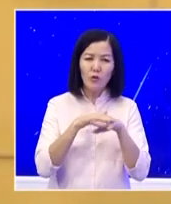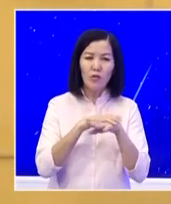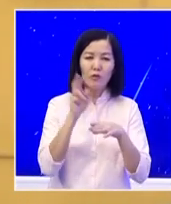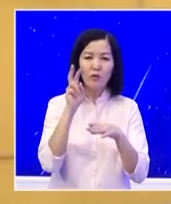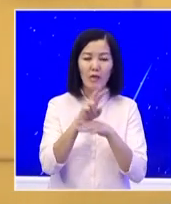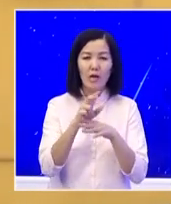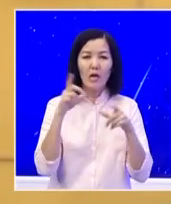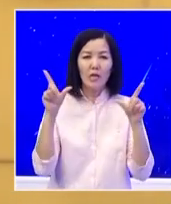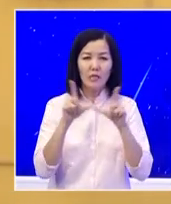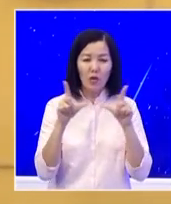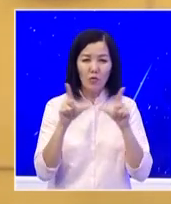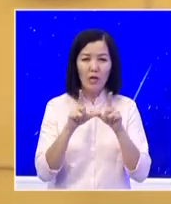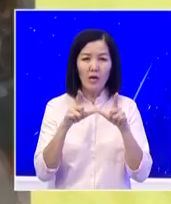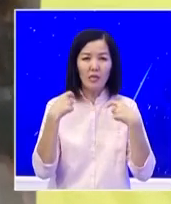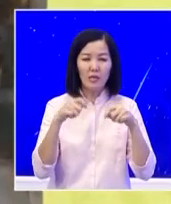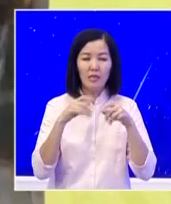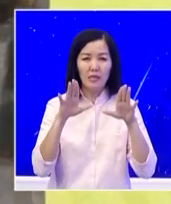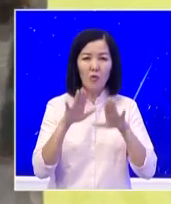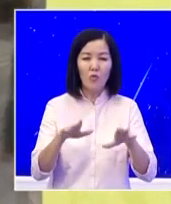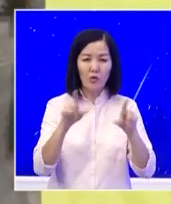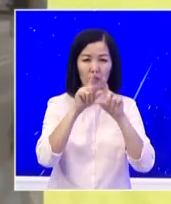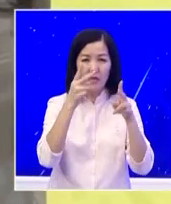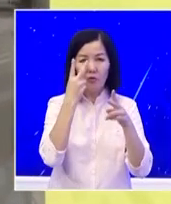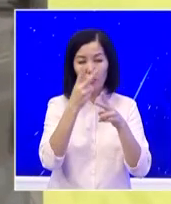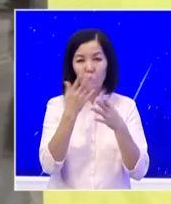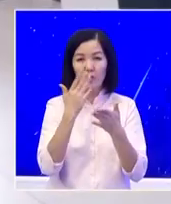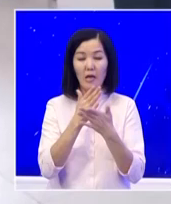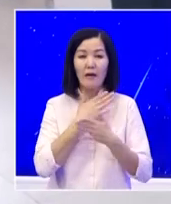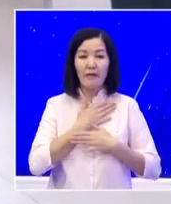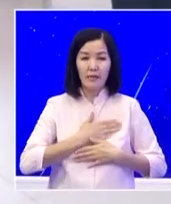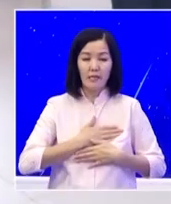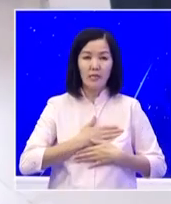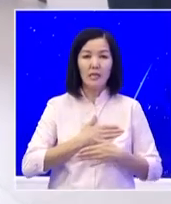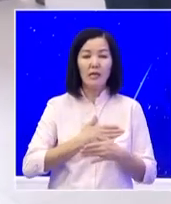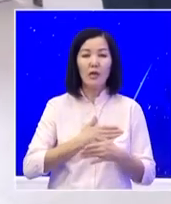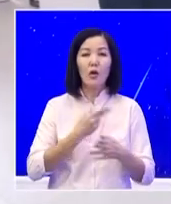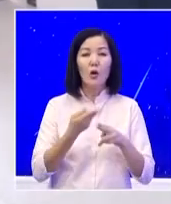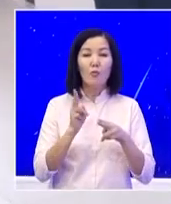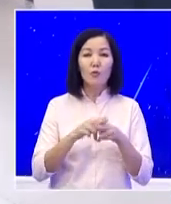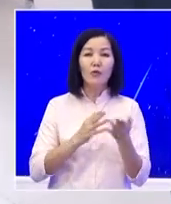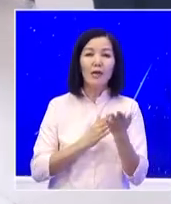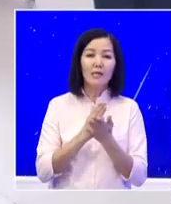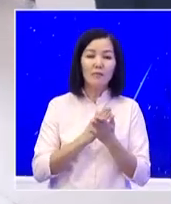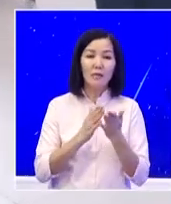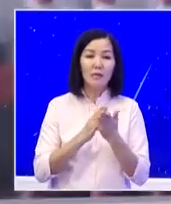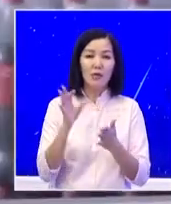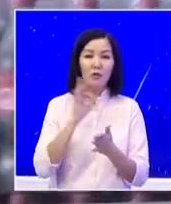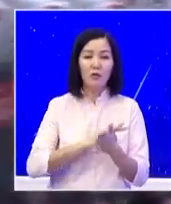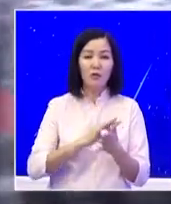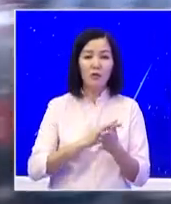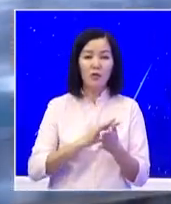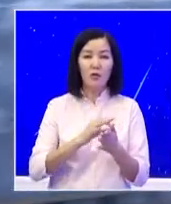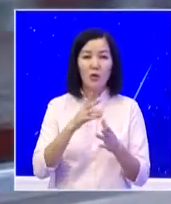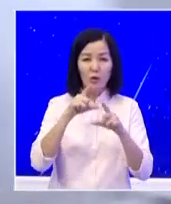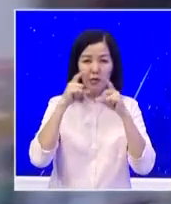Сауда нысандарын аралады. Аврора супермаркетінің жайымен танысып, ризашылықтарын білдірді. Мұнда қызметкерлер тұтынушыға жеке қорғаныс